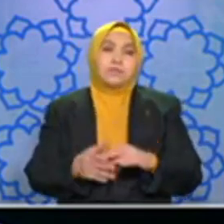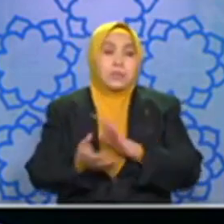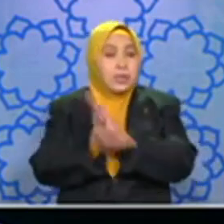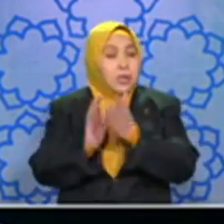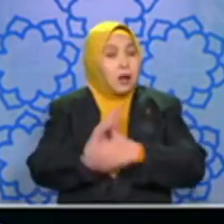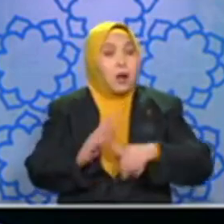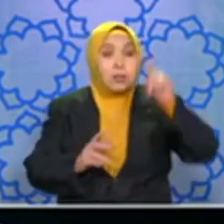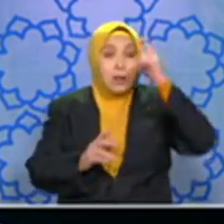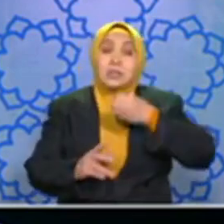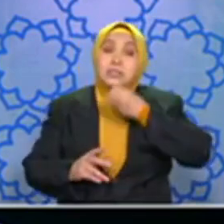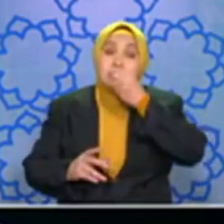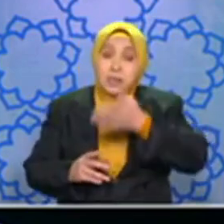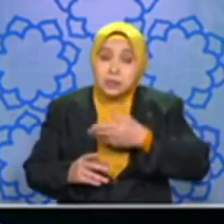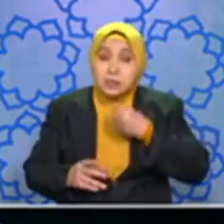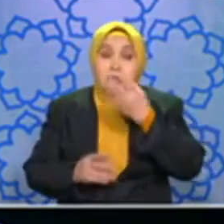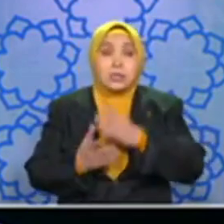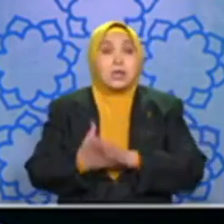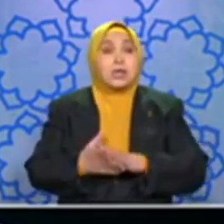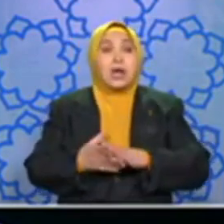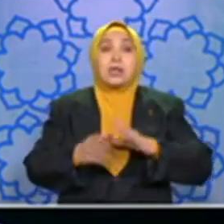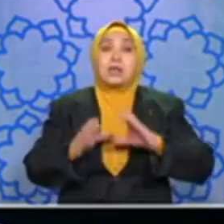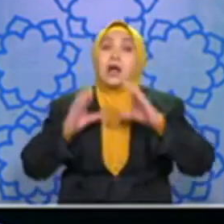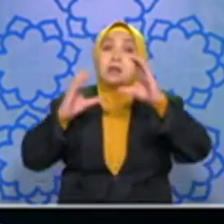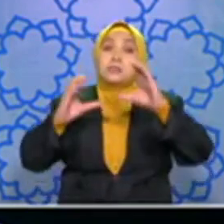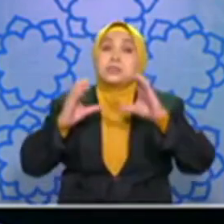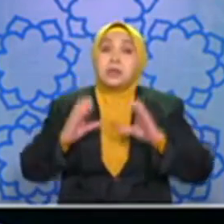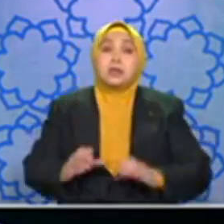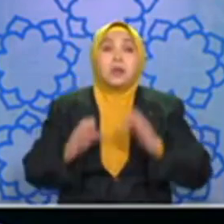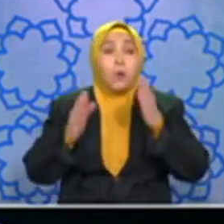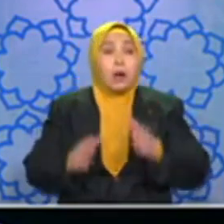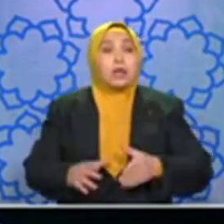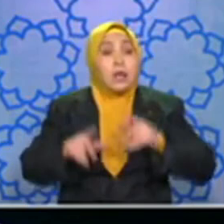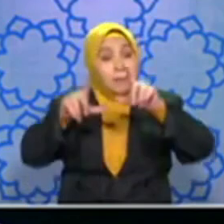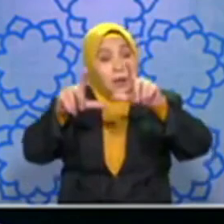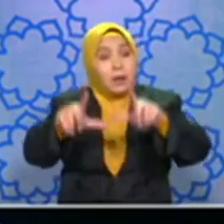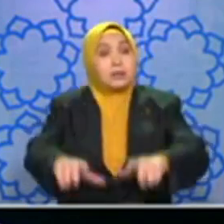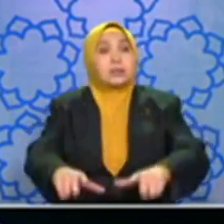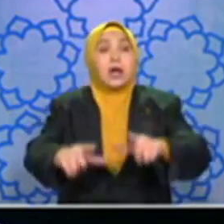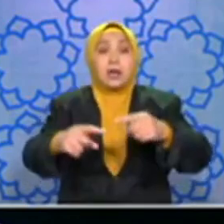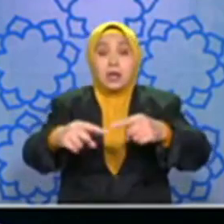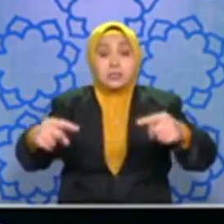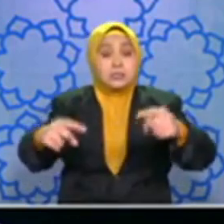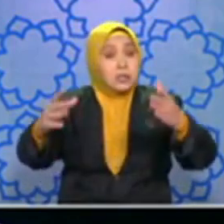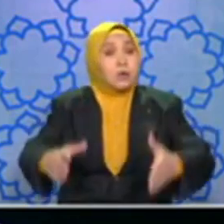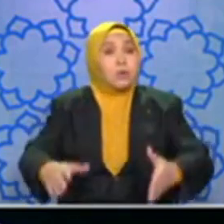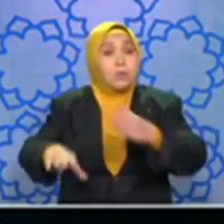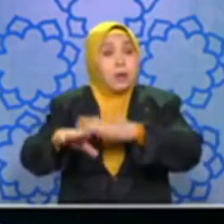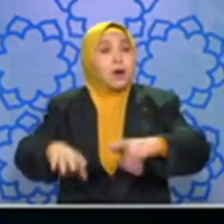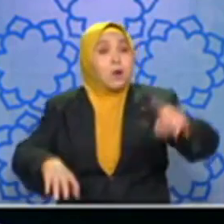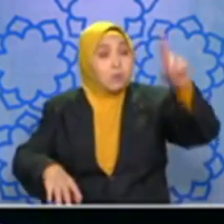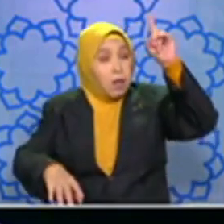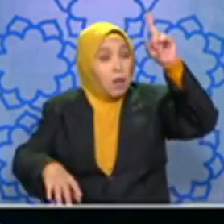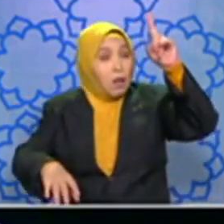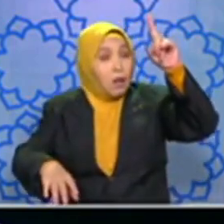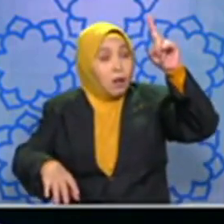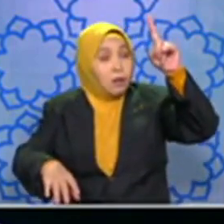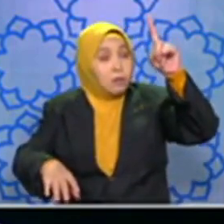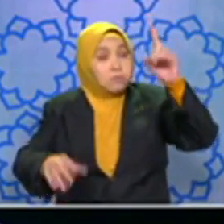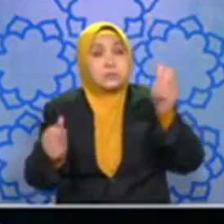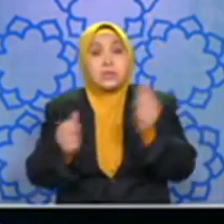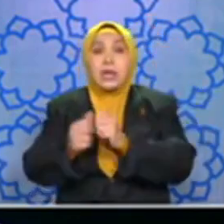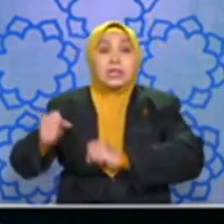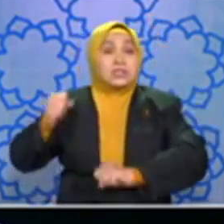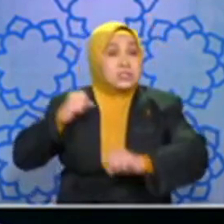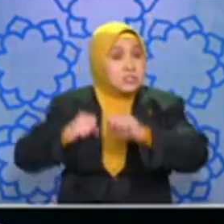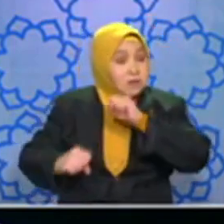menyatakan tentang apakah ciri orang yang meletakkan seteru kepada Allah, ya, dengan sifat,